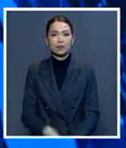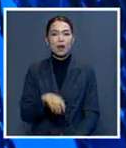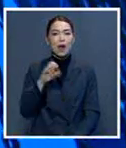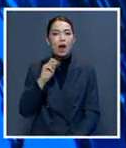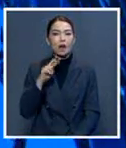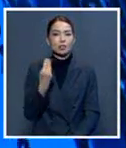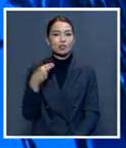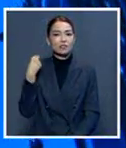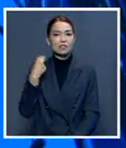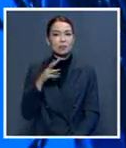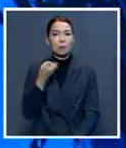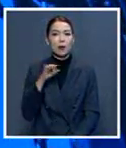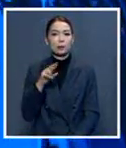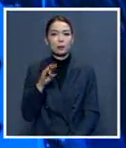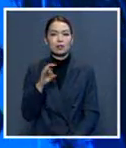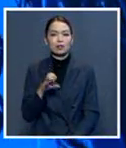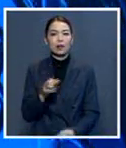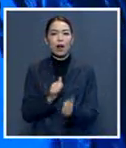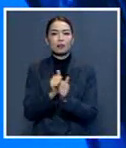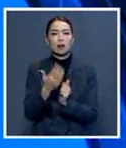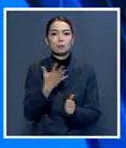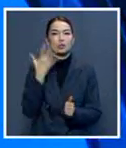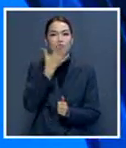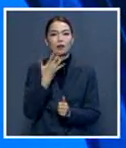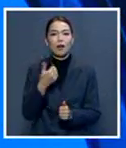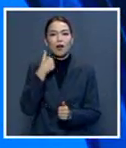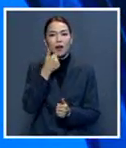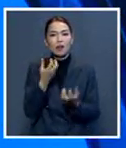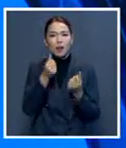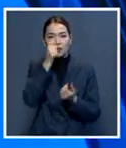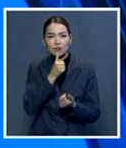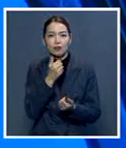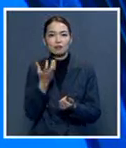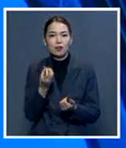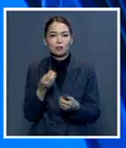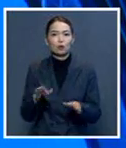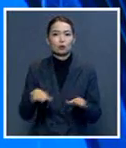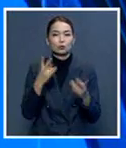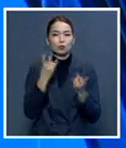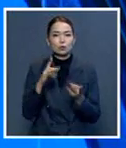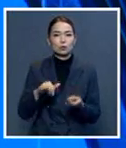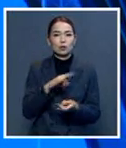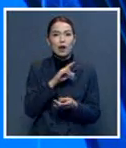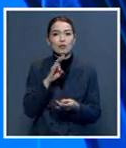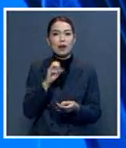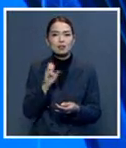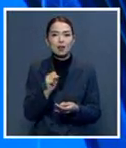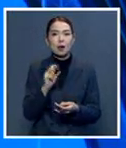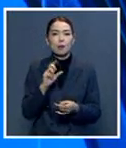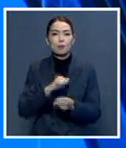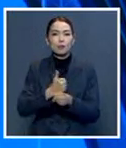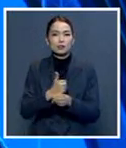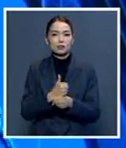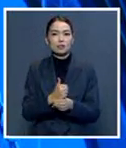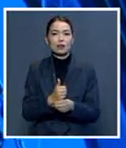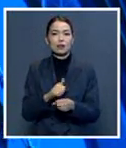Ақштың вице-президенті Майк Пенс алдағы 5 жылда айға тағы адам ұшыру керектігін айтты. НАСА басшылығы бұл тапсырманы дереу